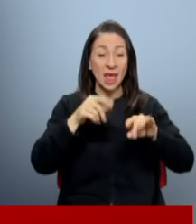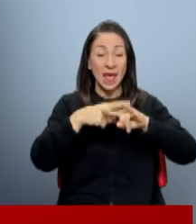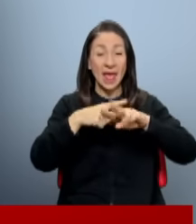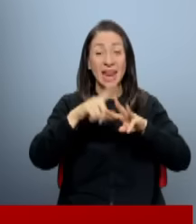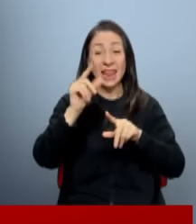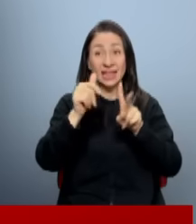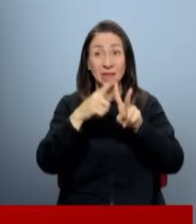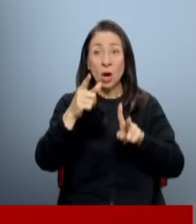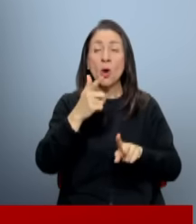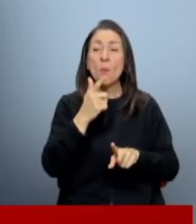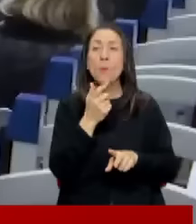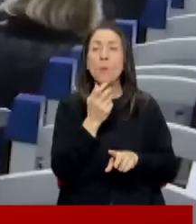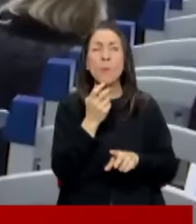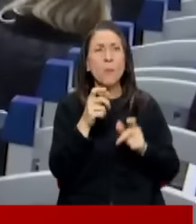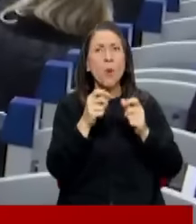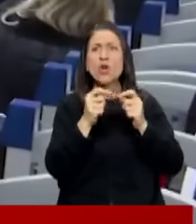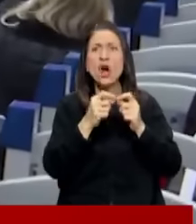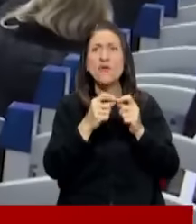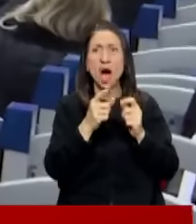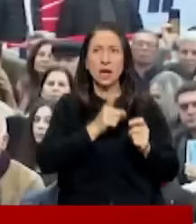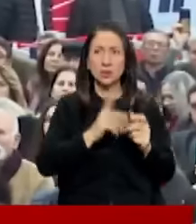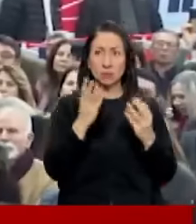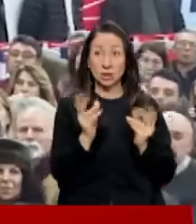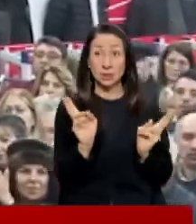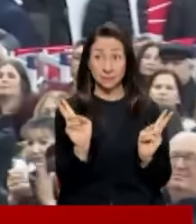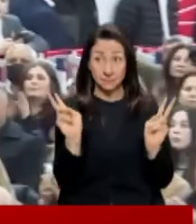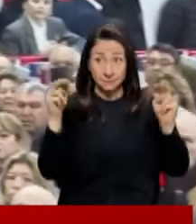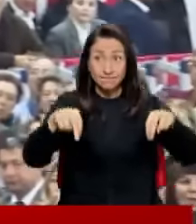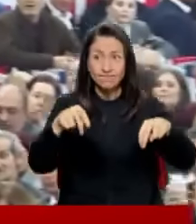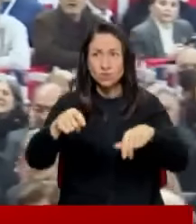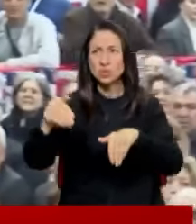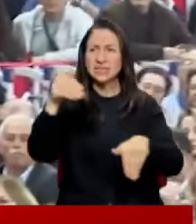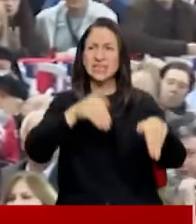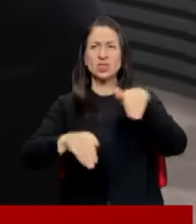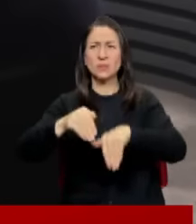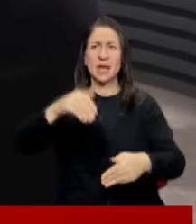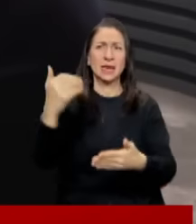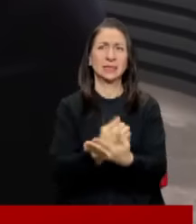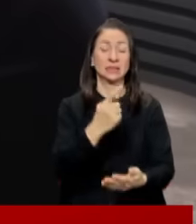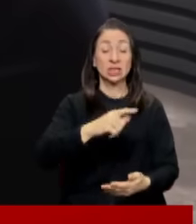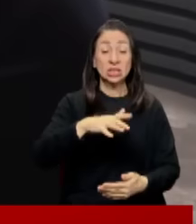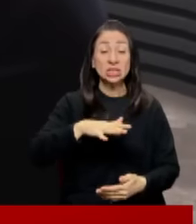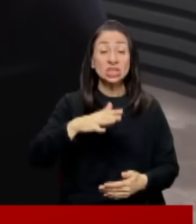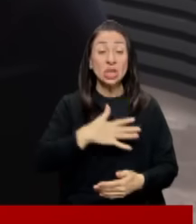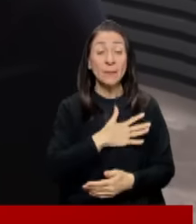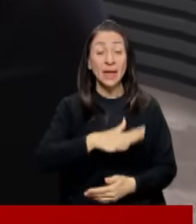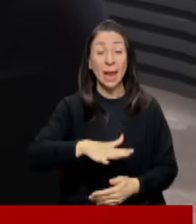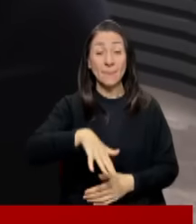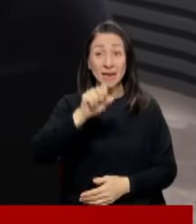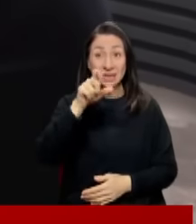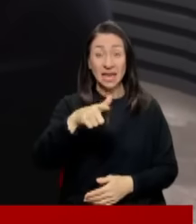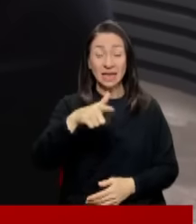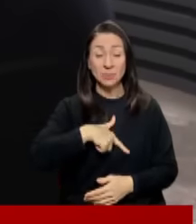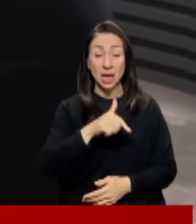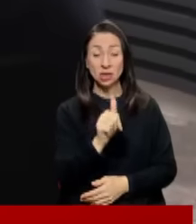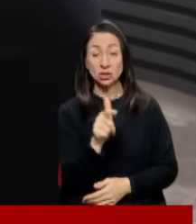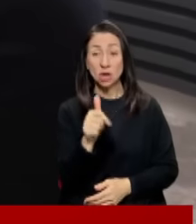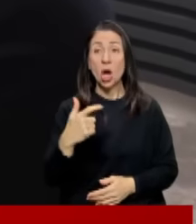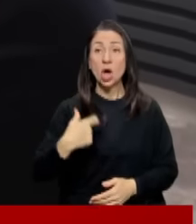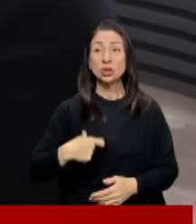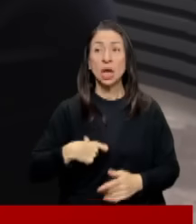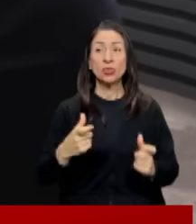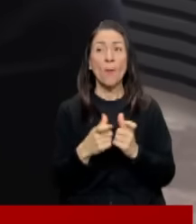Kınay da Bornova adayı olacak. Ayağa kalkın ve bu seçimleri kazanın. CHP Genel Merkezi İzmir ve ilçeleri için